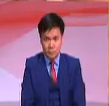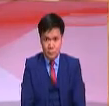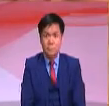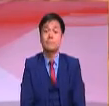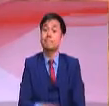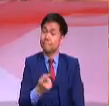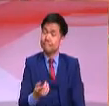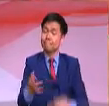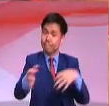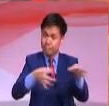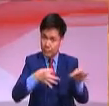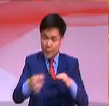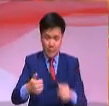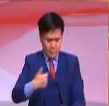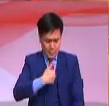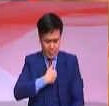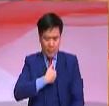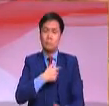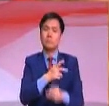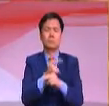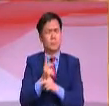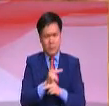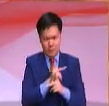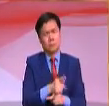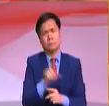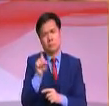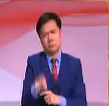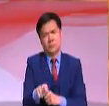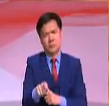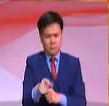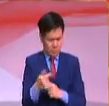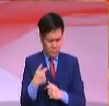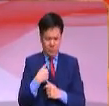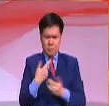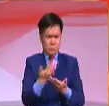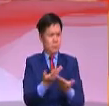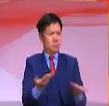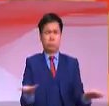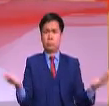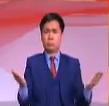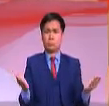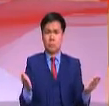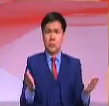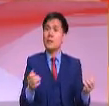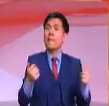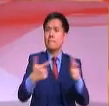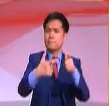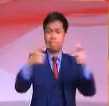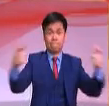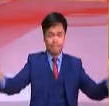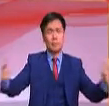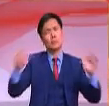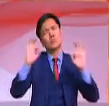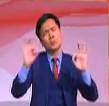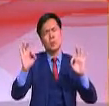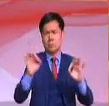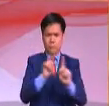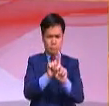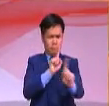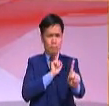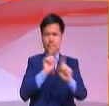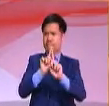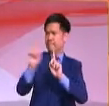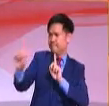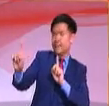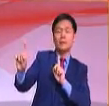Tapi kita diri sendiri ni kena jaga di tempat yang macam ni. Ini sebenarnya luas kawasan ni. Jadi kita jagakan diri kita.